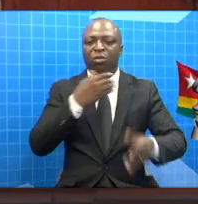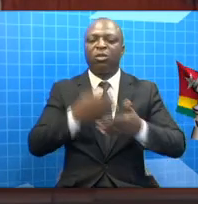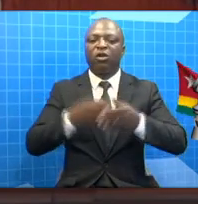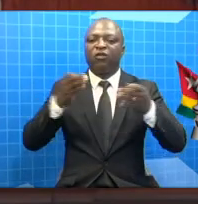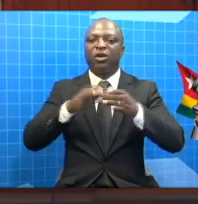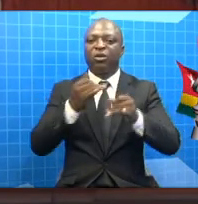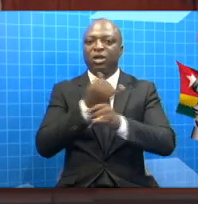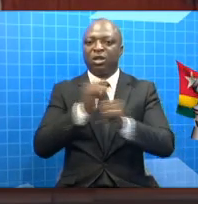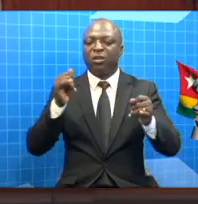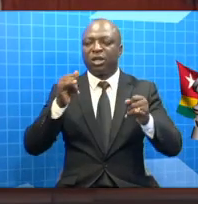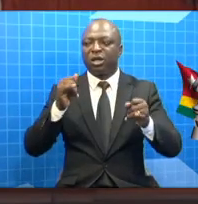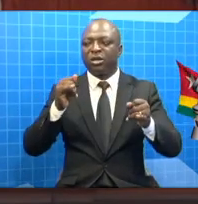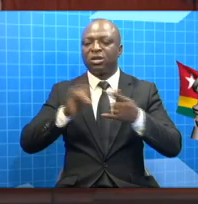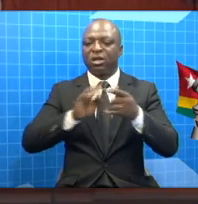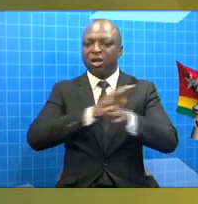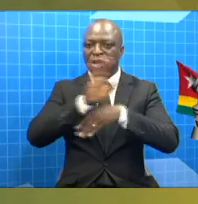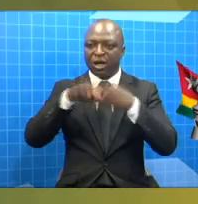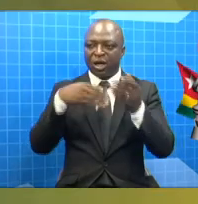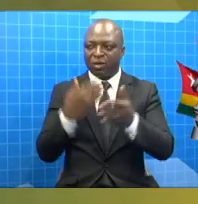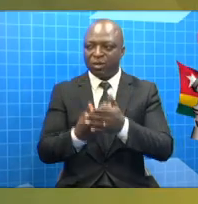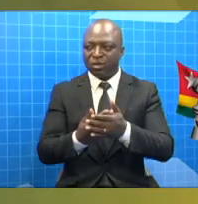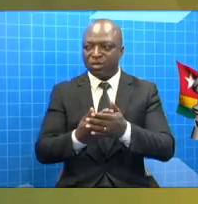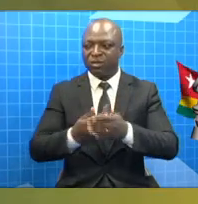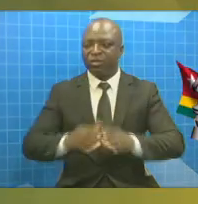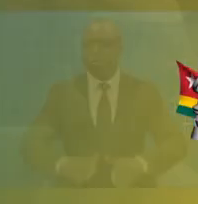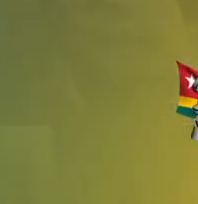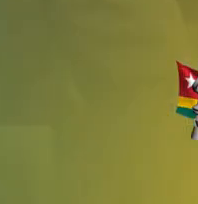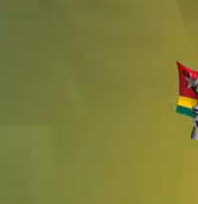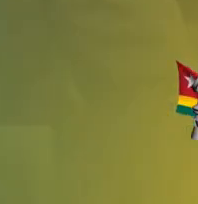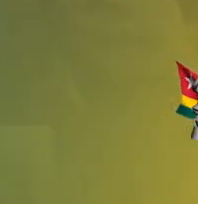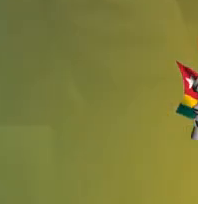de l'indépendance à tous.